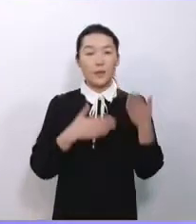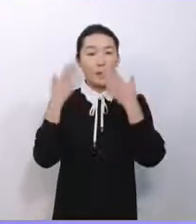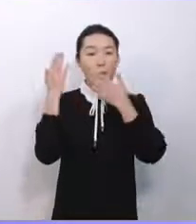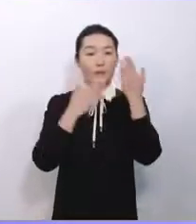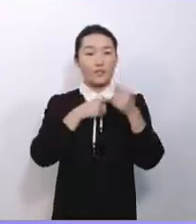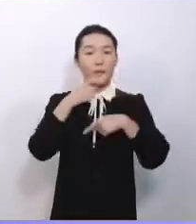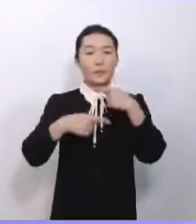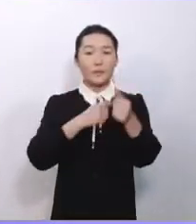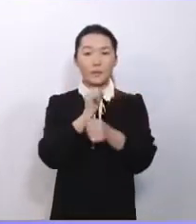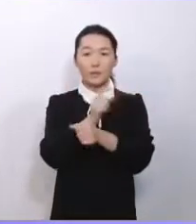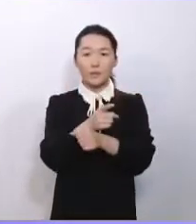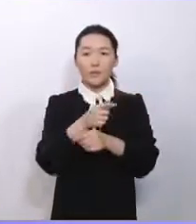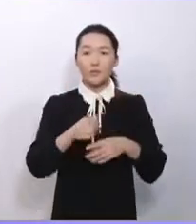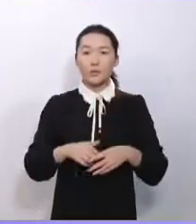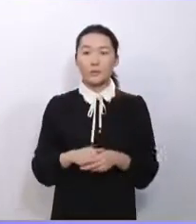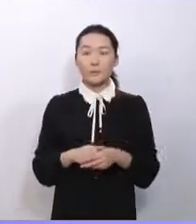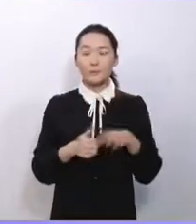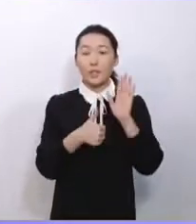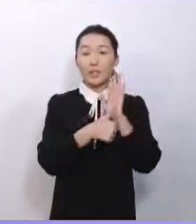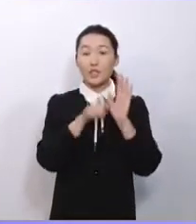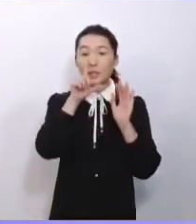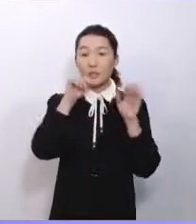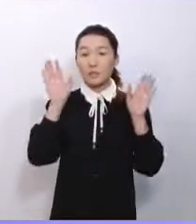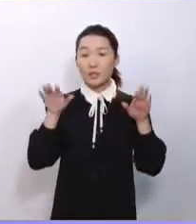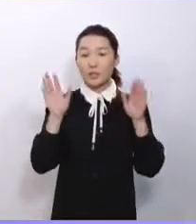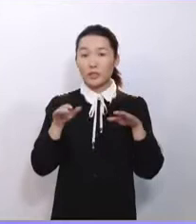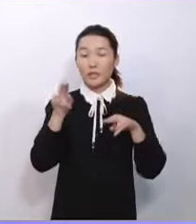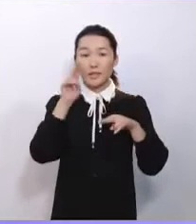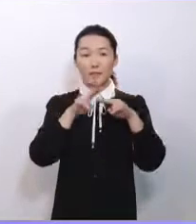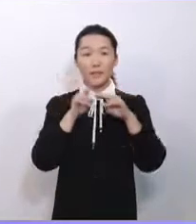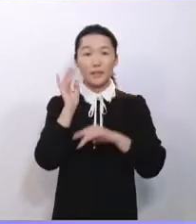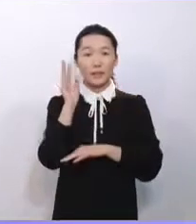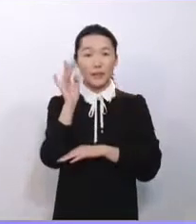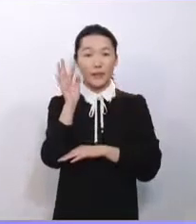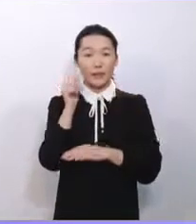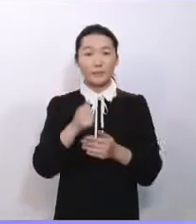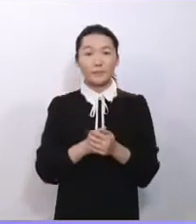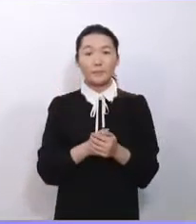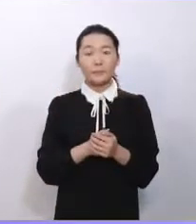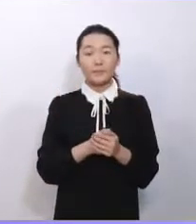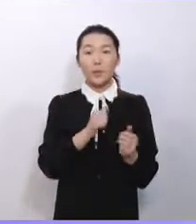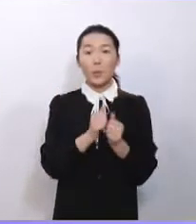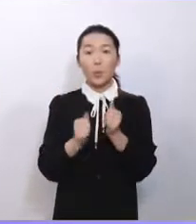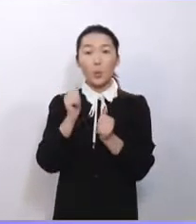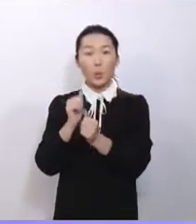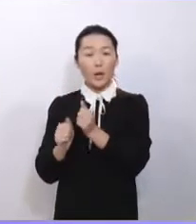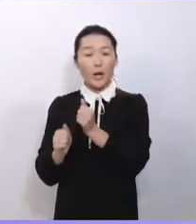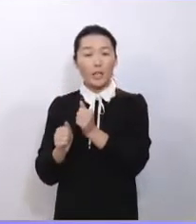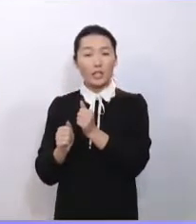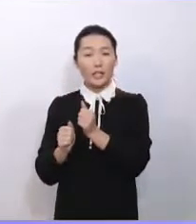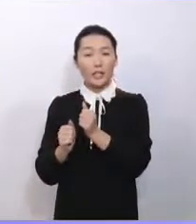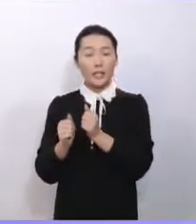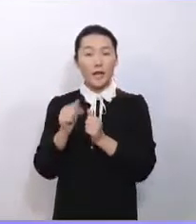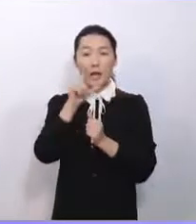Прочитаем следующую задачу. 6 птичек сидели на ветке. У каждой из